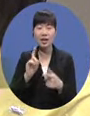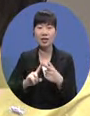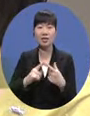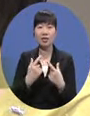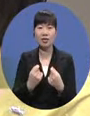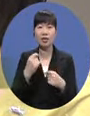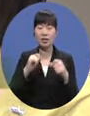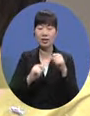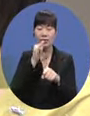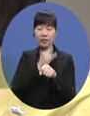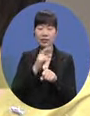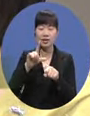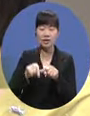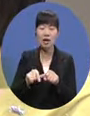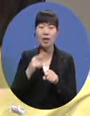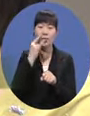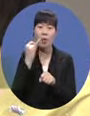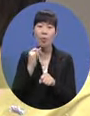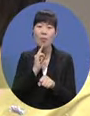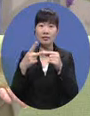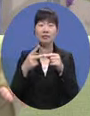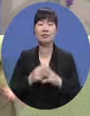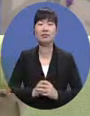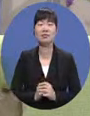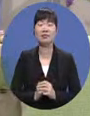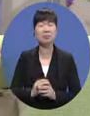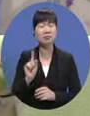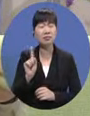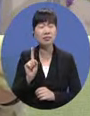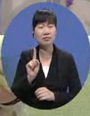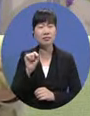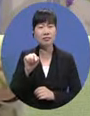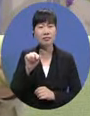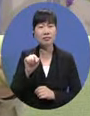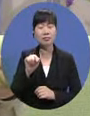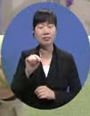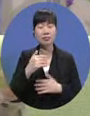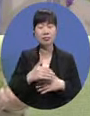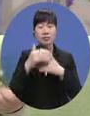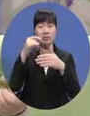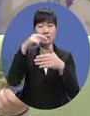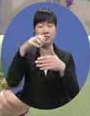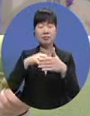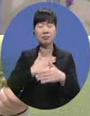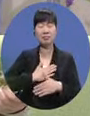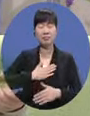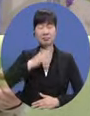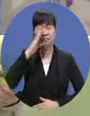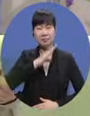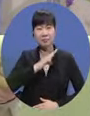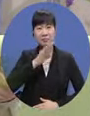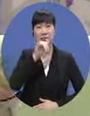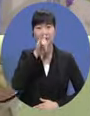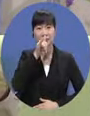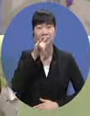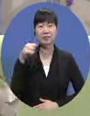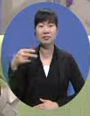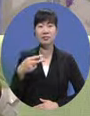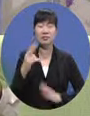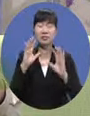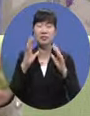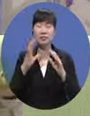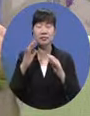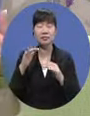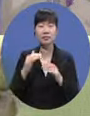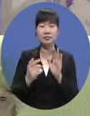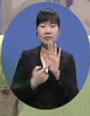하는 거죠. 그러다 이제 2단계가 되면은요, 뭔가 이제 그 과정에서 왜 기분이 좀 나빠지기도 하고, 네. 아이가